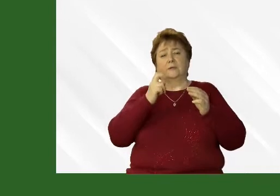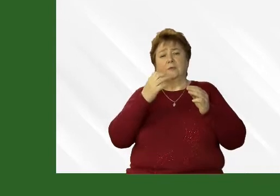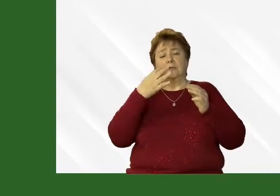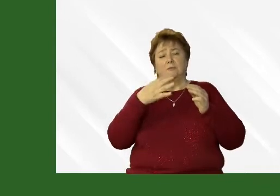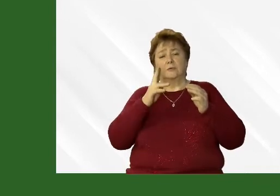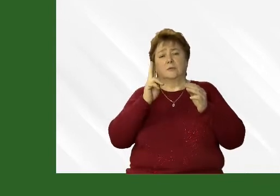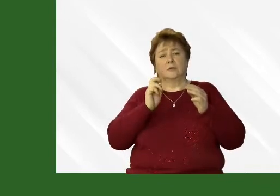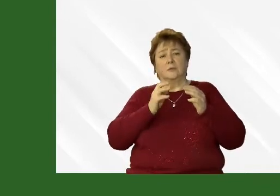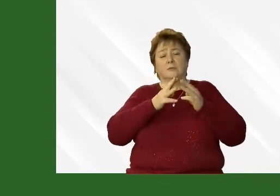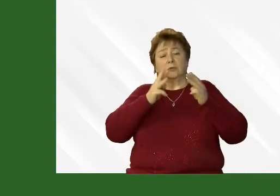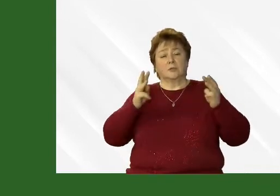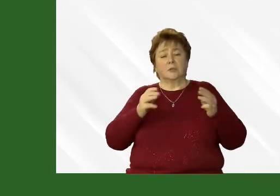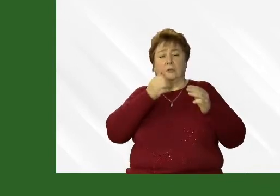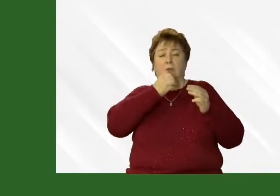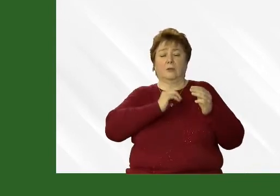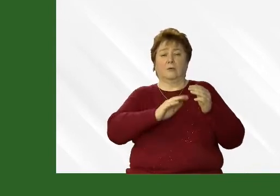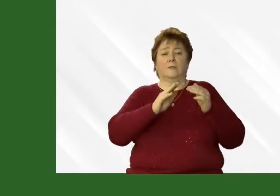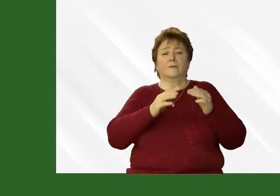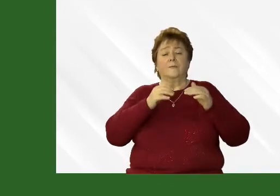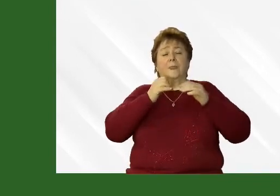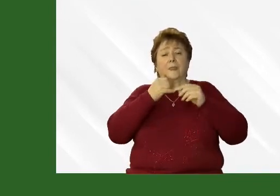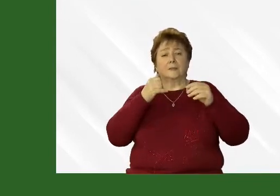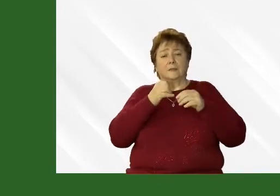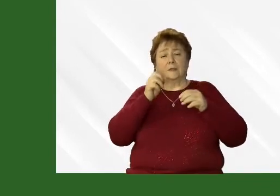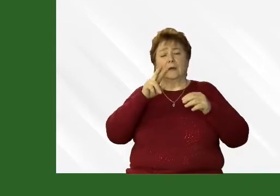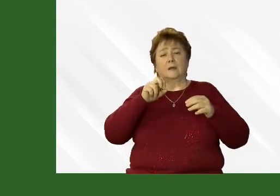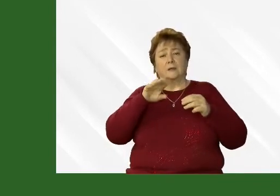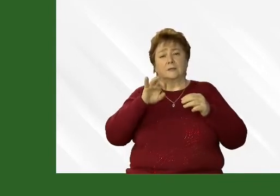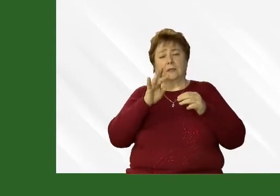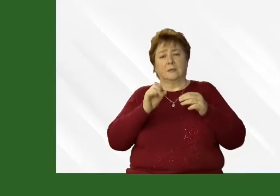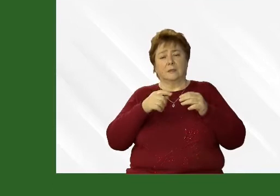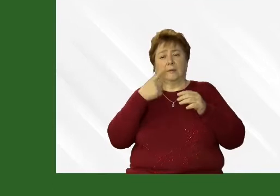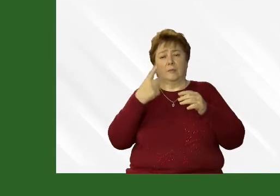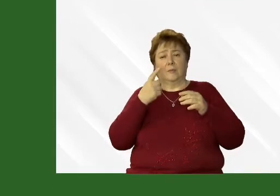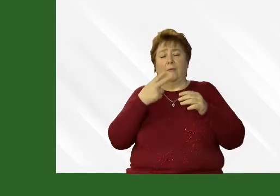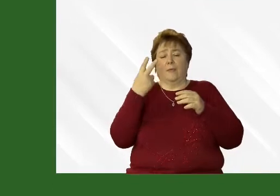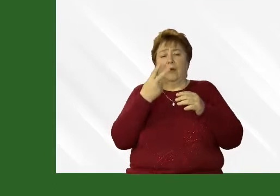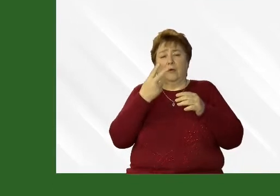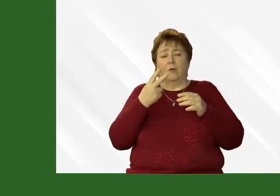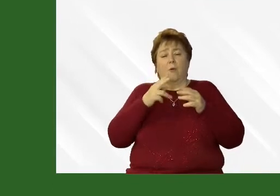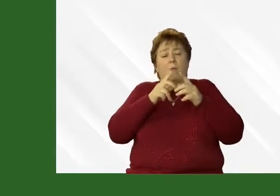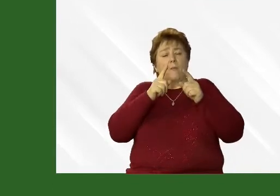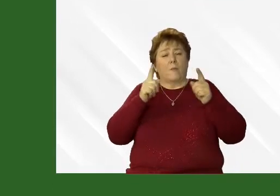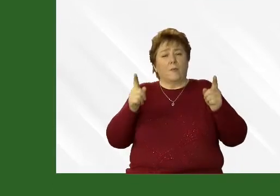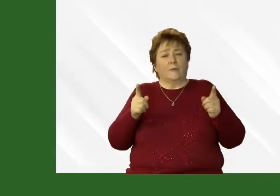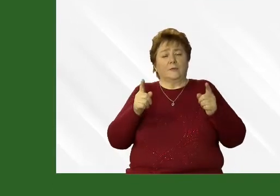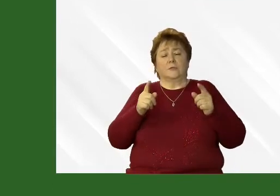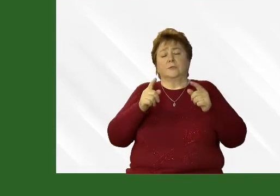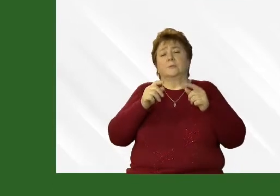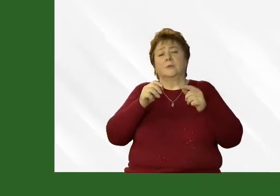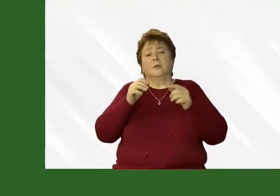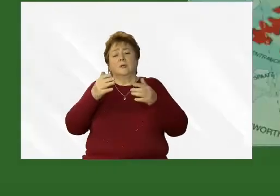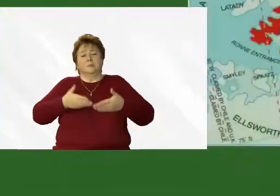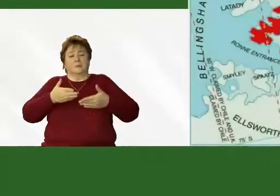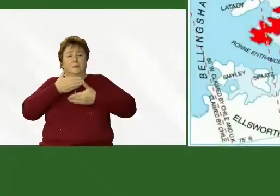240 километров в ширину на юге. Земля Александра I является вторым по величине